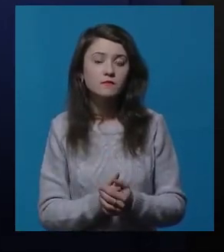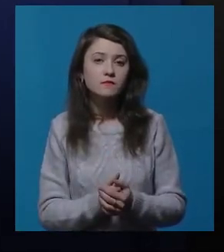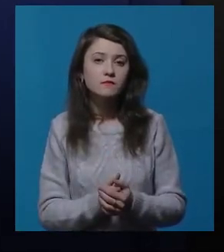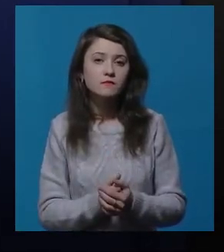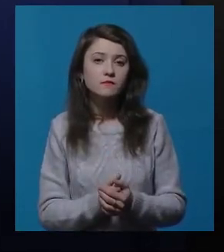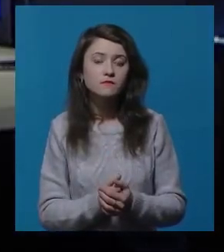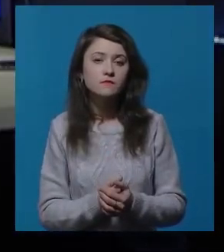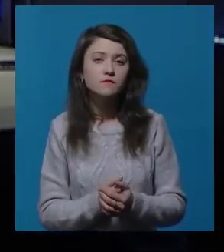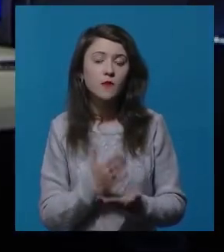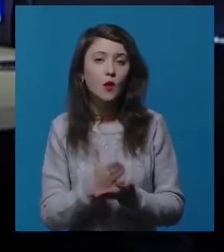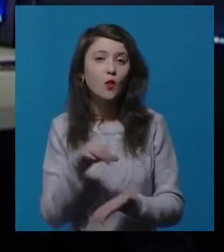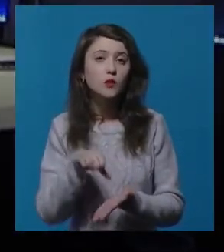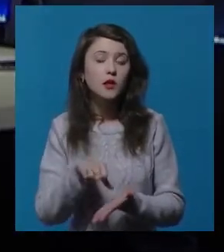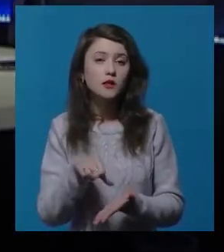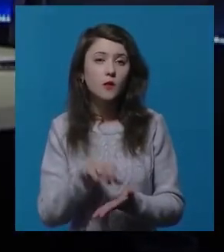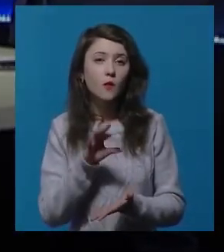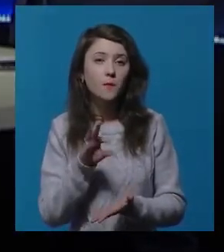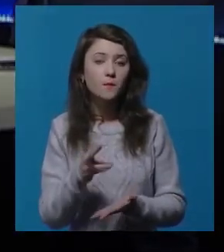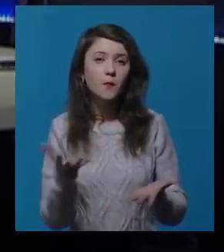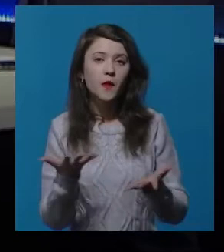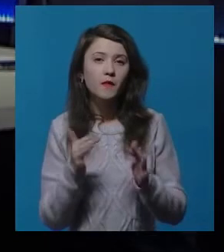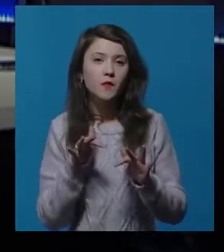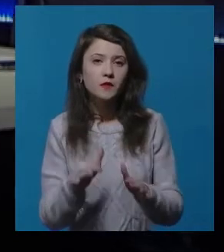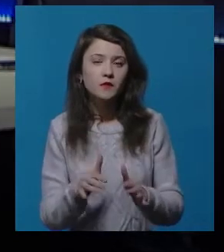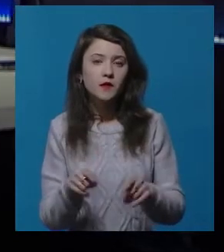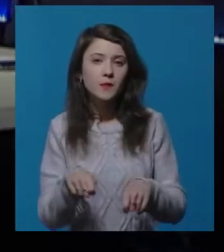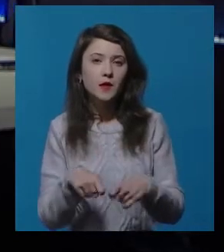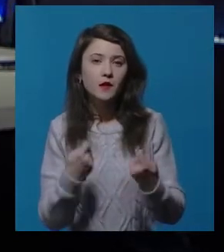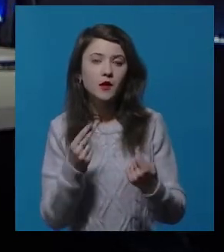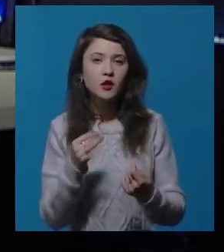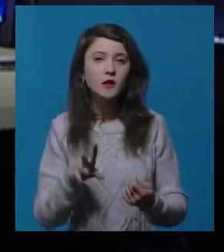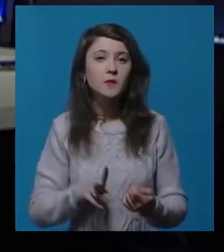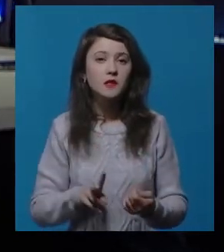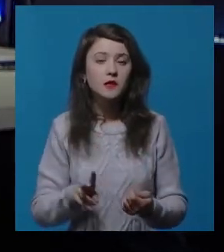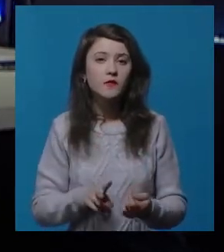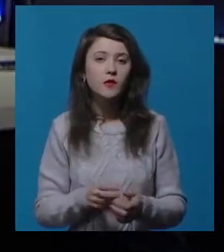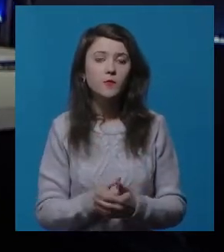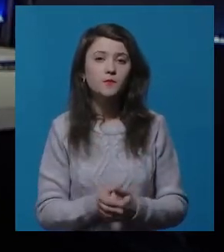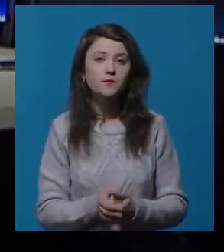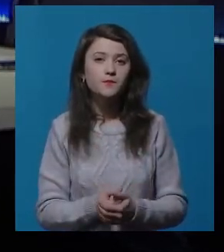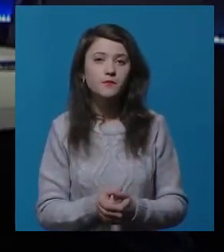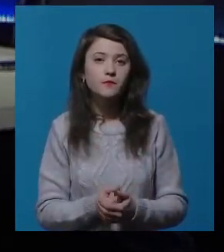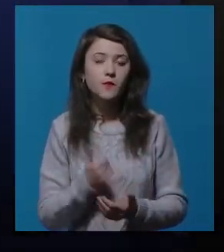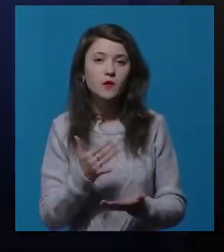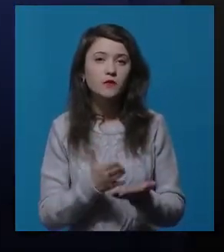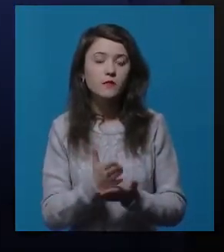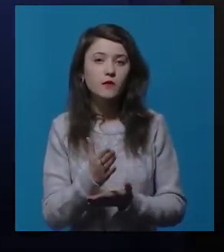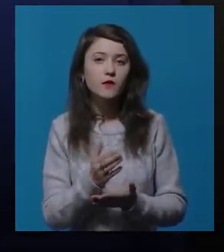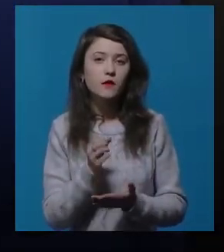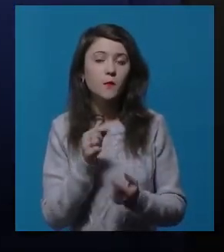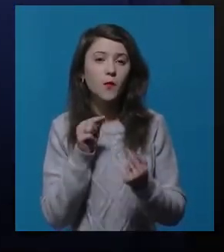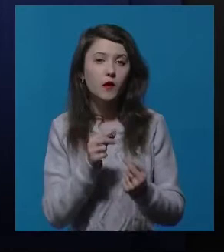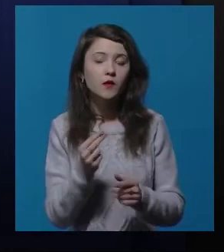складовою, а є учасником певного процесу кримінального чи адміністративного у сфері антикорупційного законодавства.